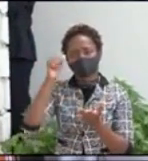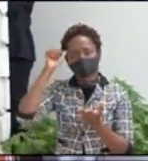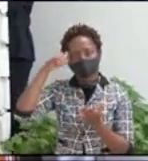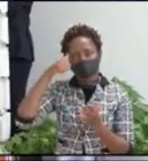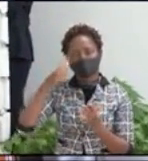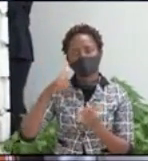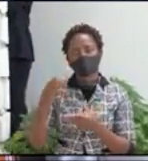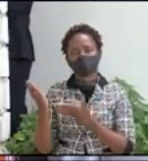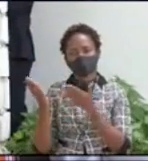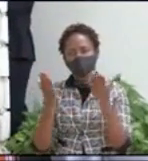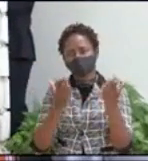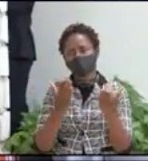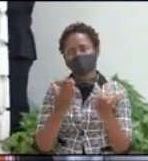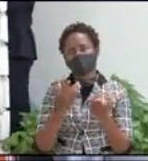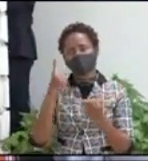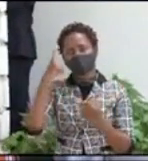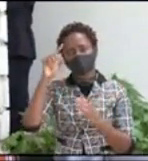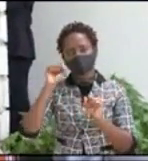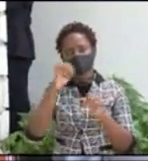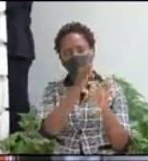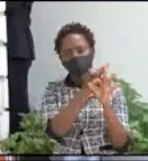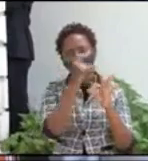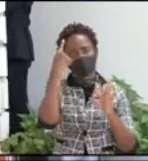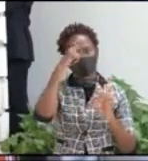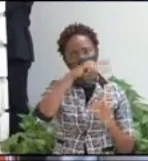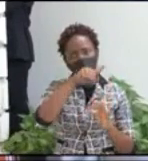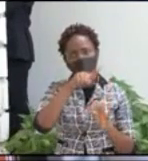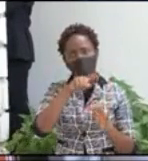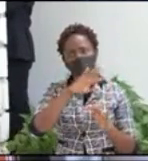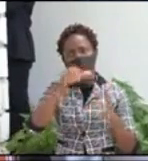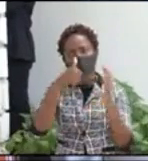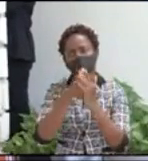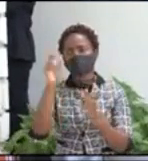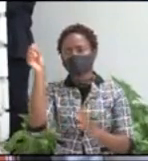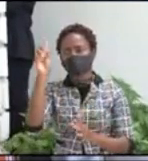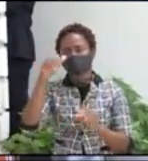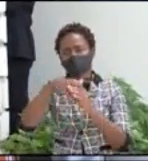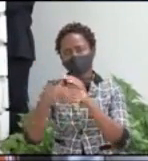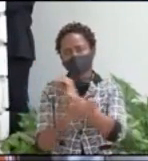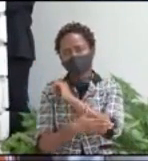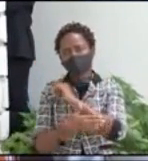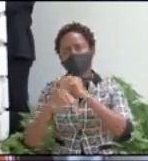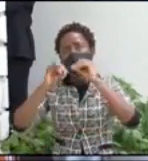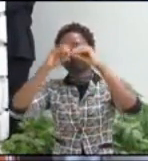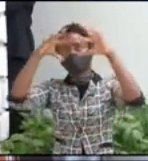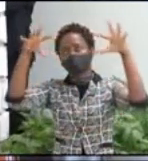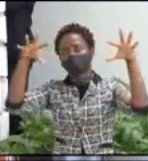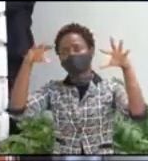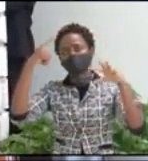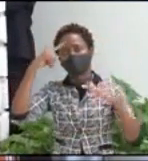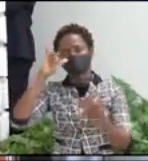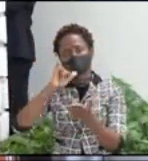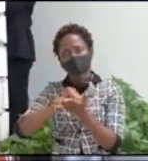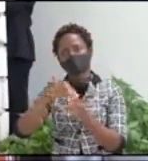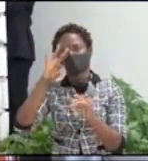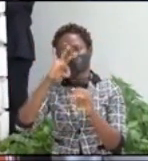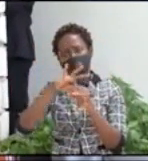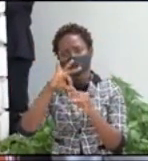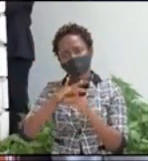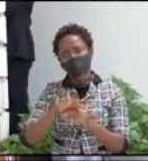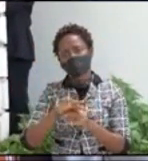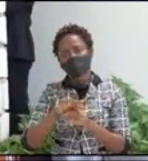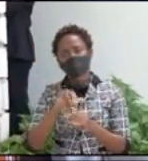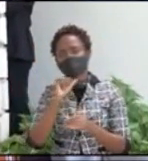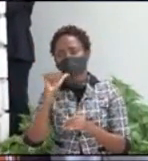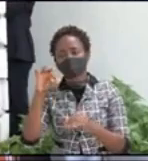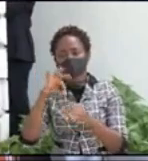vient pour transporter pour installer pour nous tout côté dans pays a supposé l'humain parce que c'est pour ça nous devons voter nous pas voter